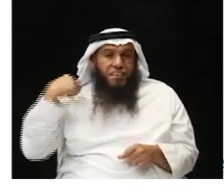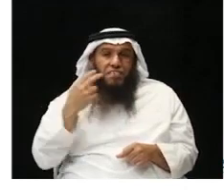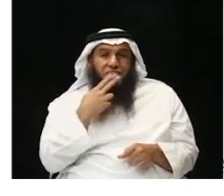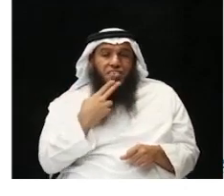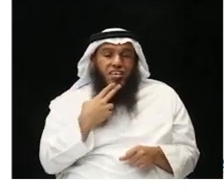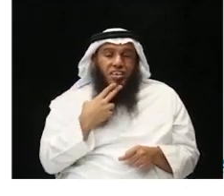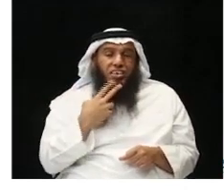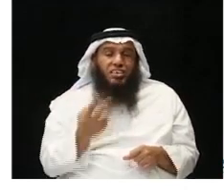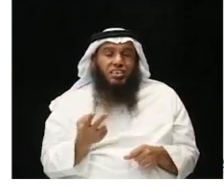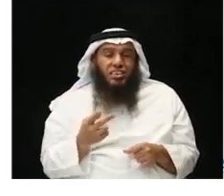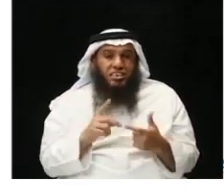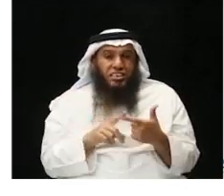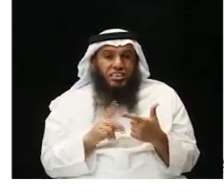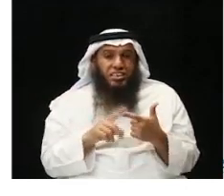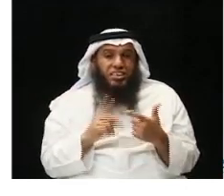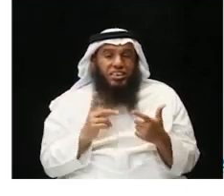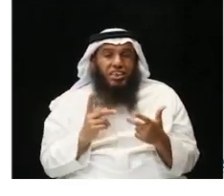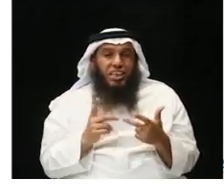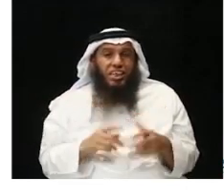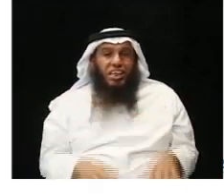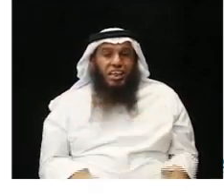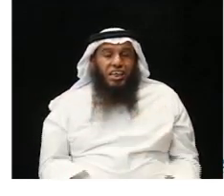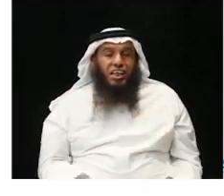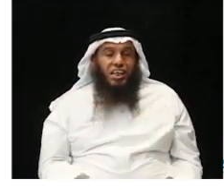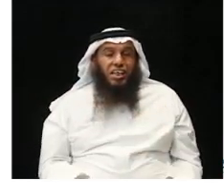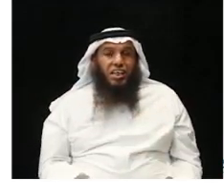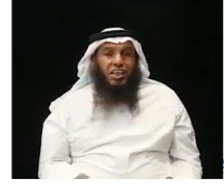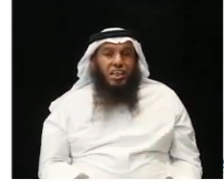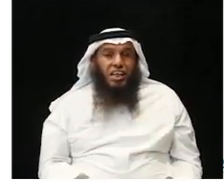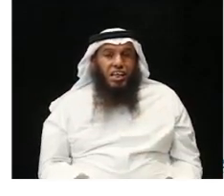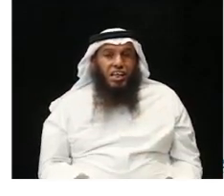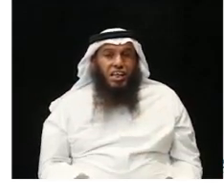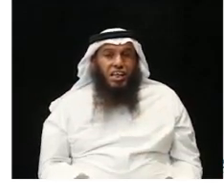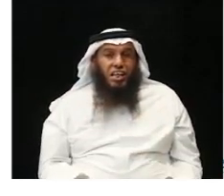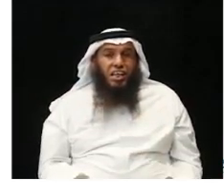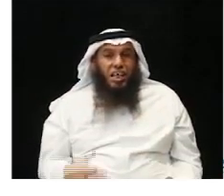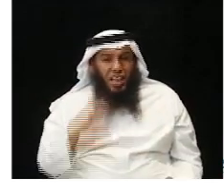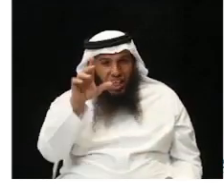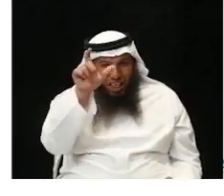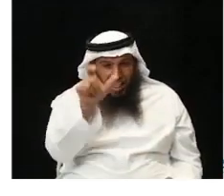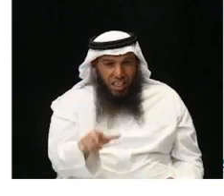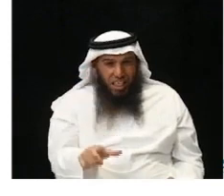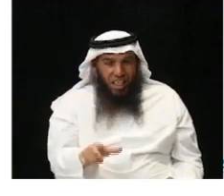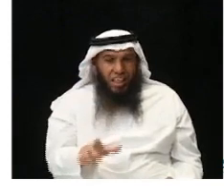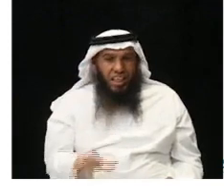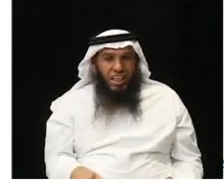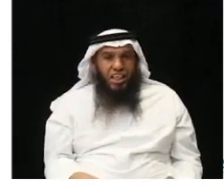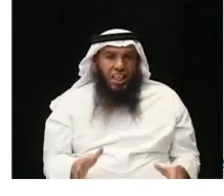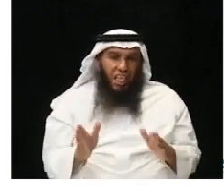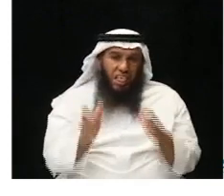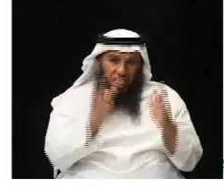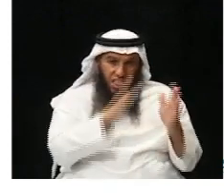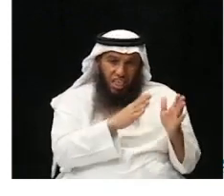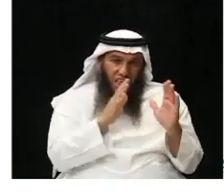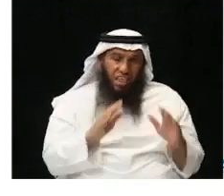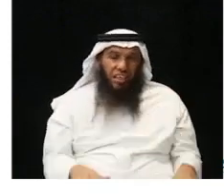هي المكافأة الثانية. هذا ما يتعلق بهذا المقطع، وننتقل إن شاء الله إلى المقاطع